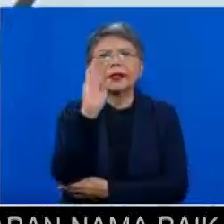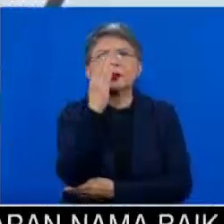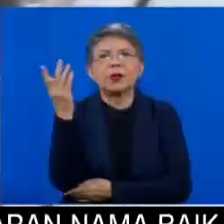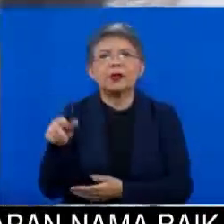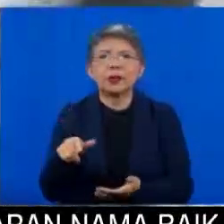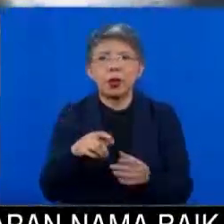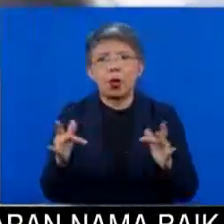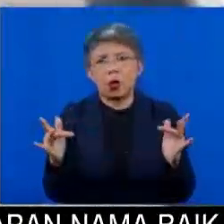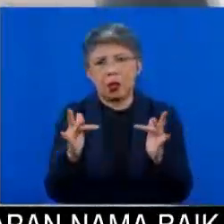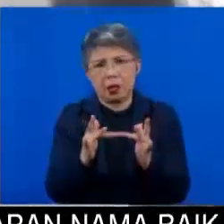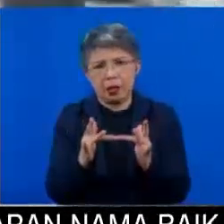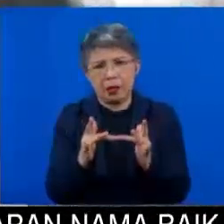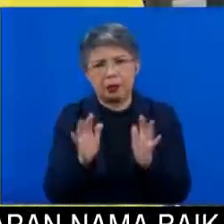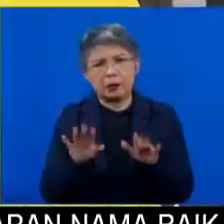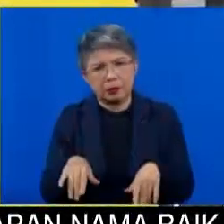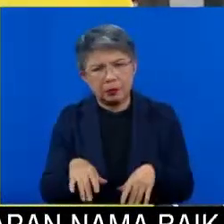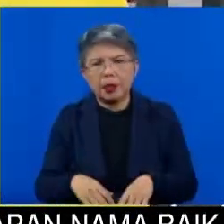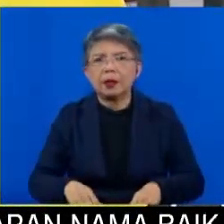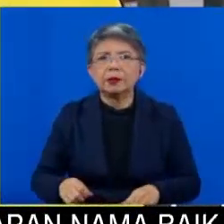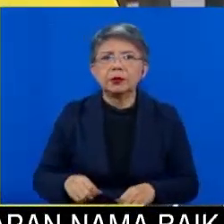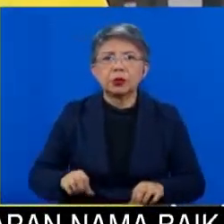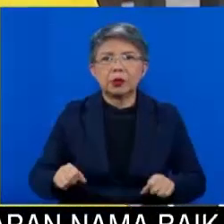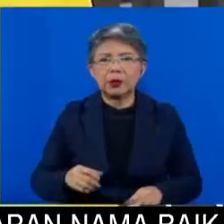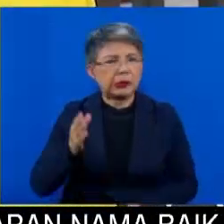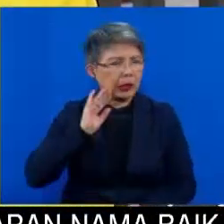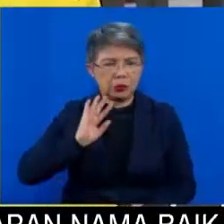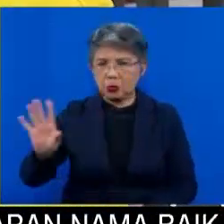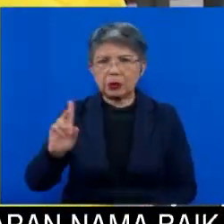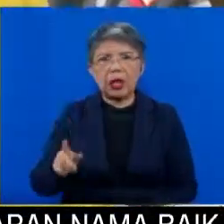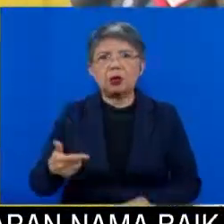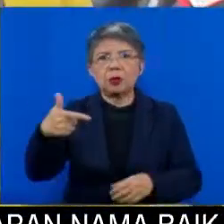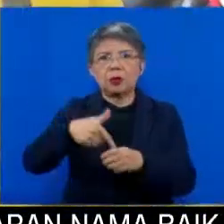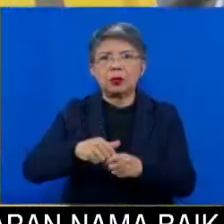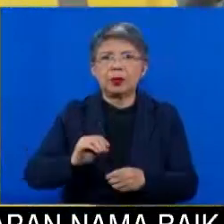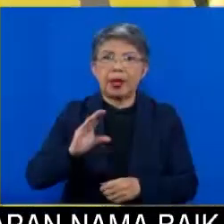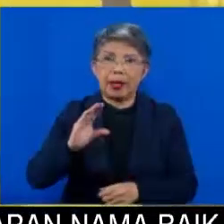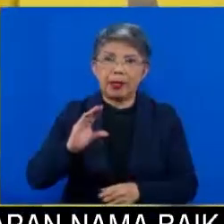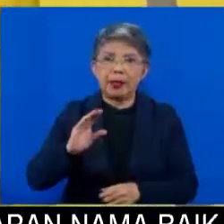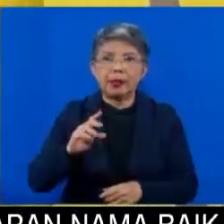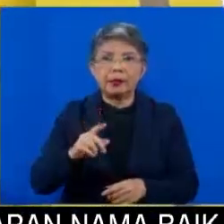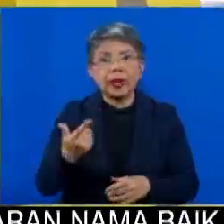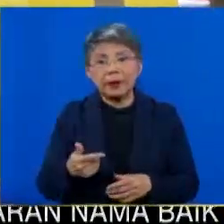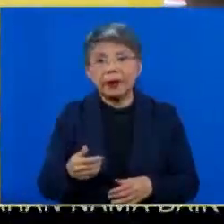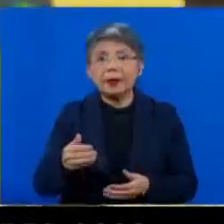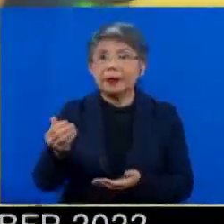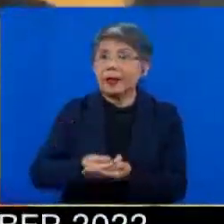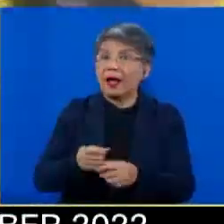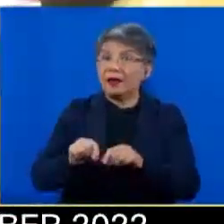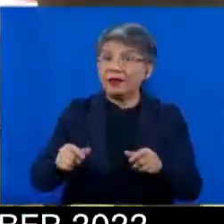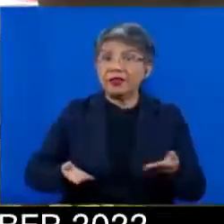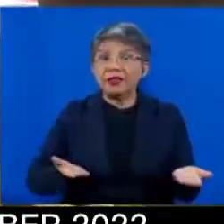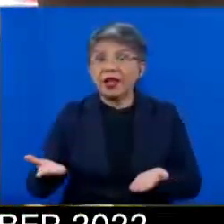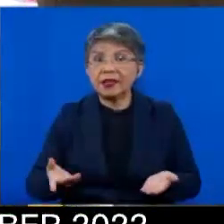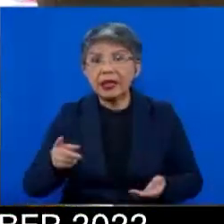online. Keluhan juga disampaikan para pengemudi yang tidak setuju jika harga BBM naik, namun tidak dibarengi kenaikan tarif pada jasa